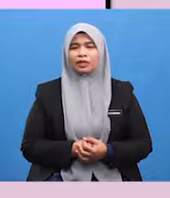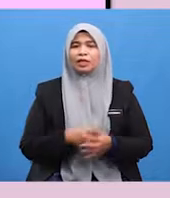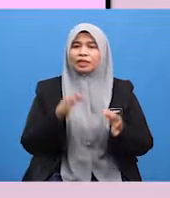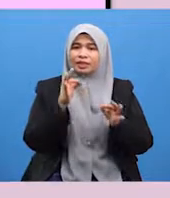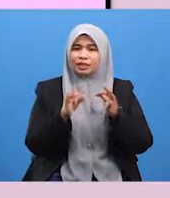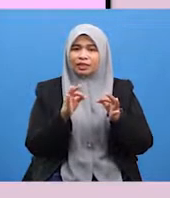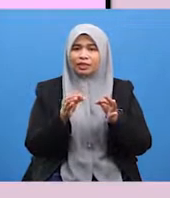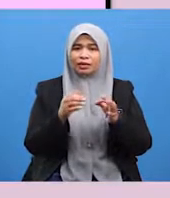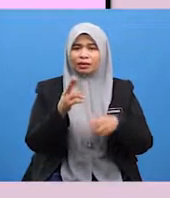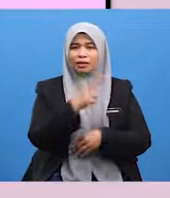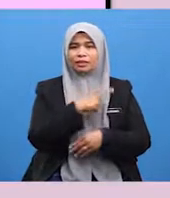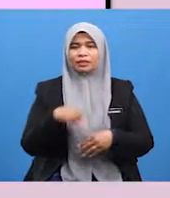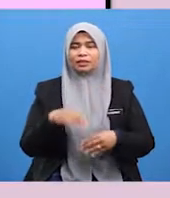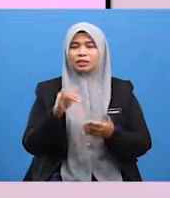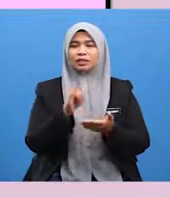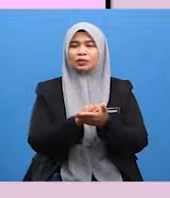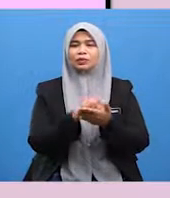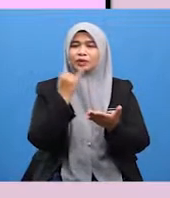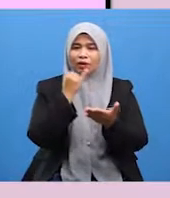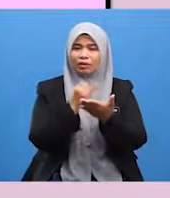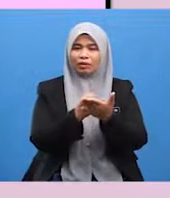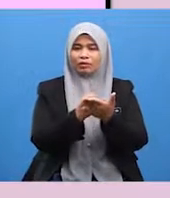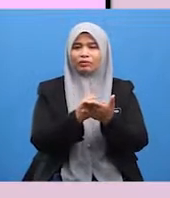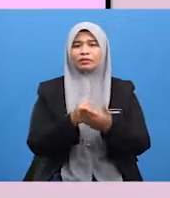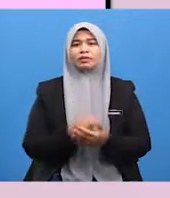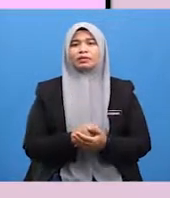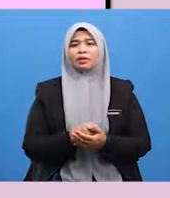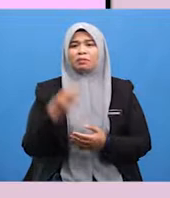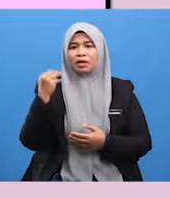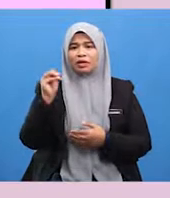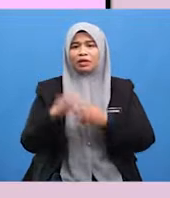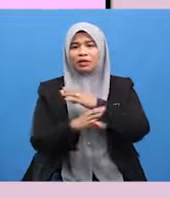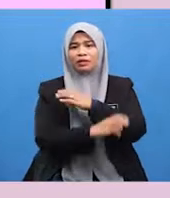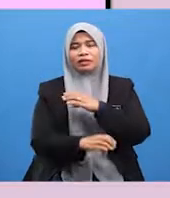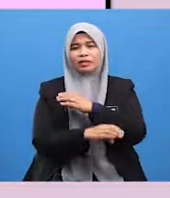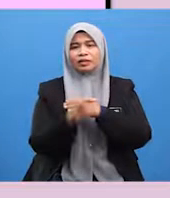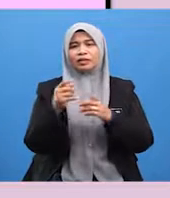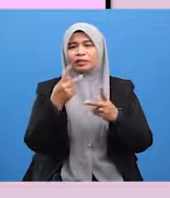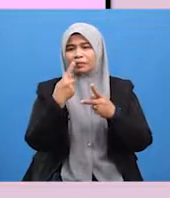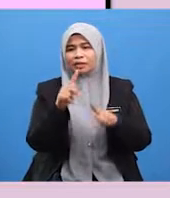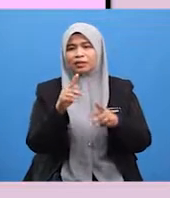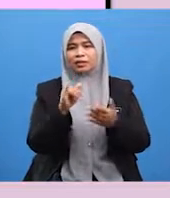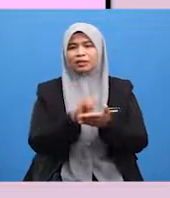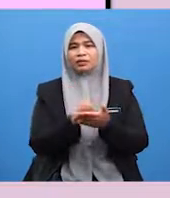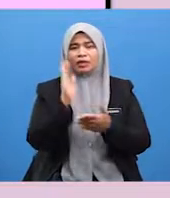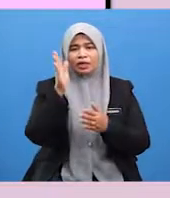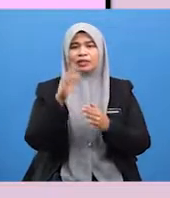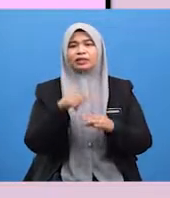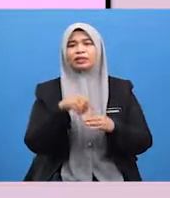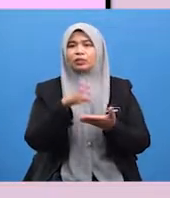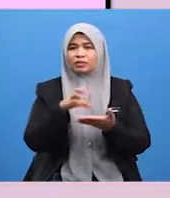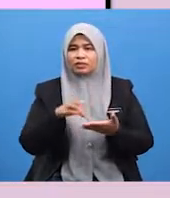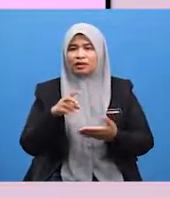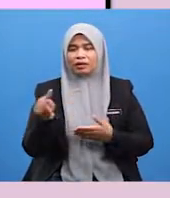Sekiranya seseorang raja itu zalim atau melanggar waad, maka negeri yang diperintahnya itu akan